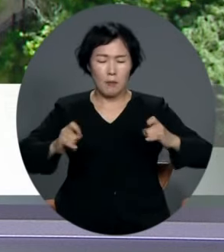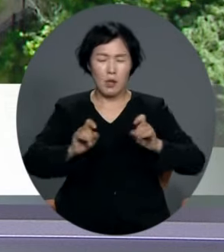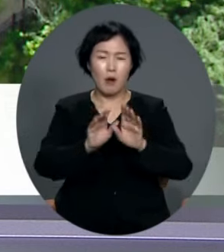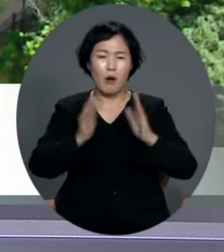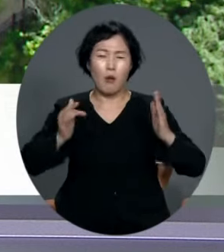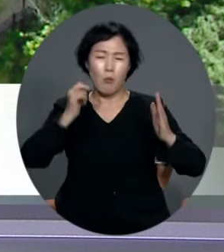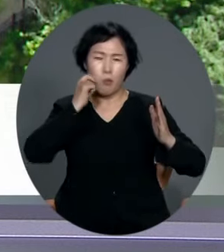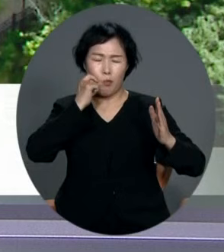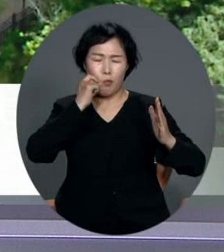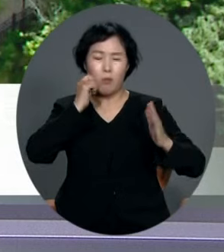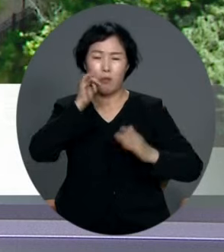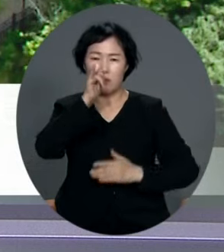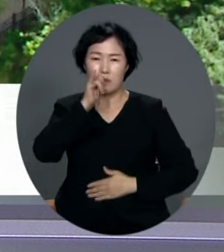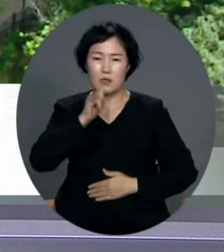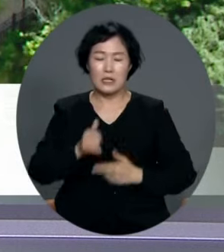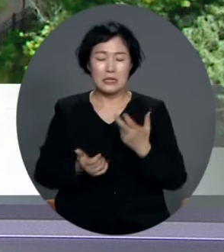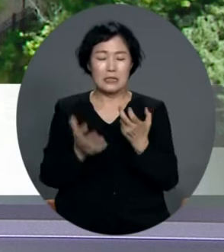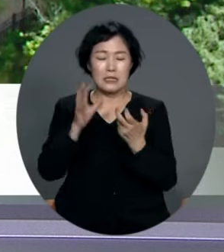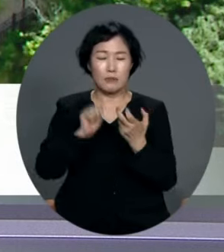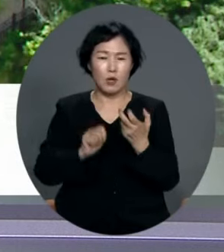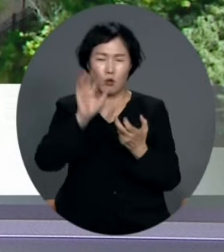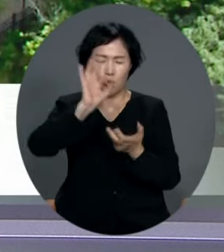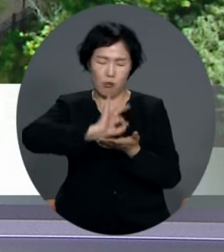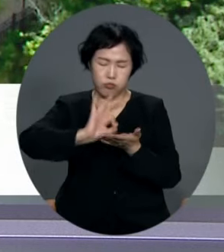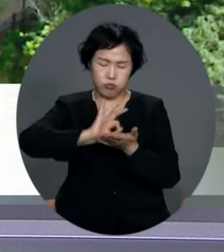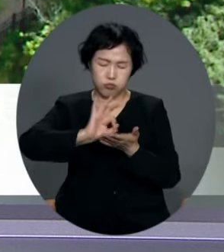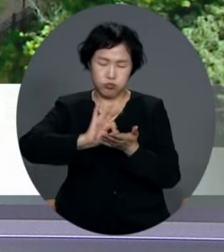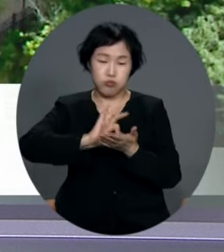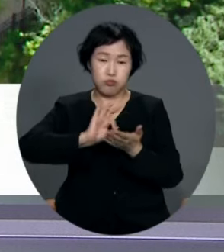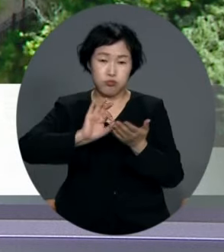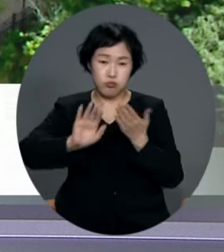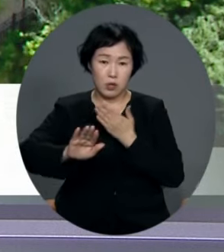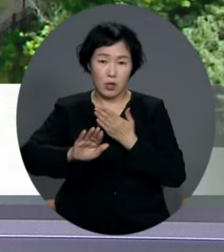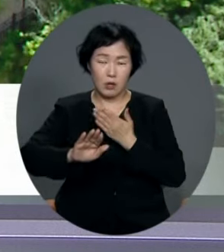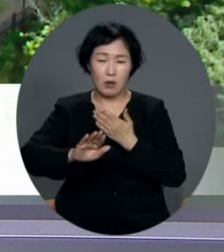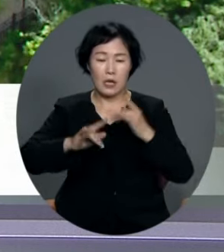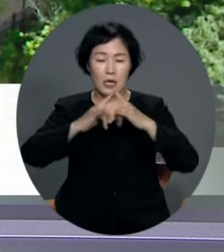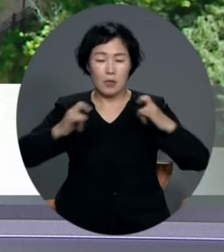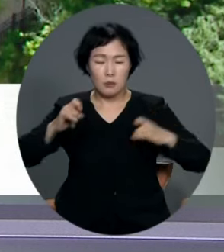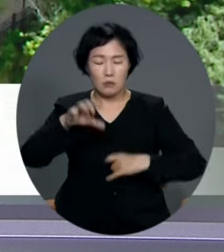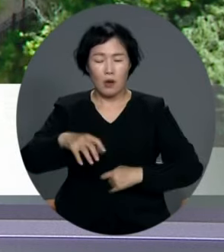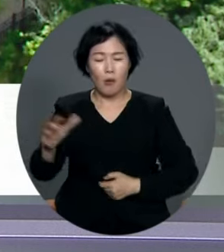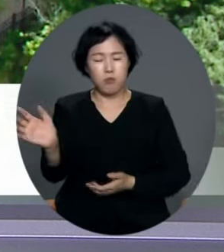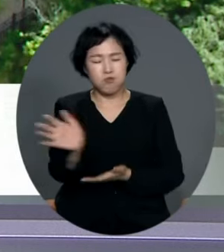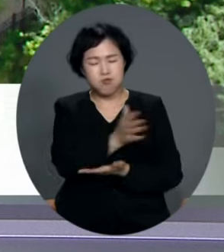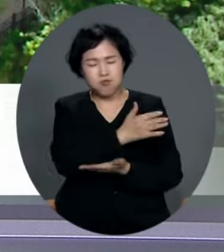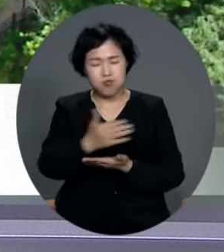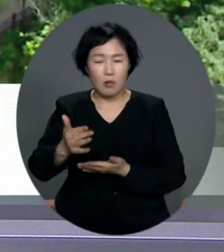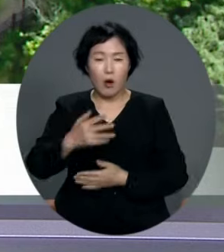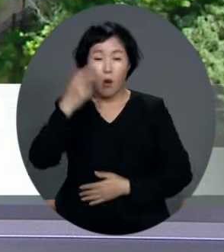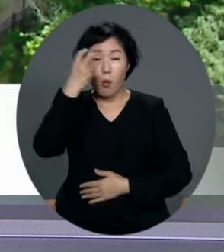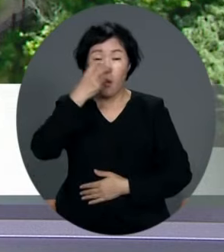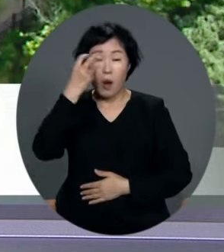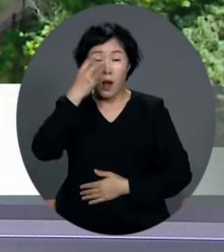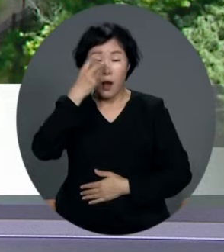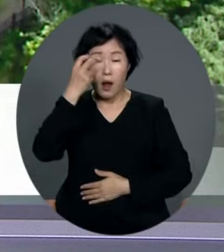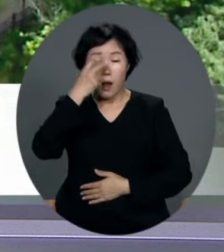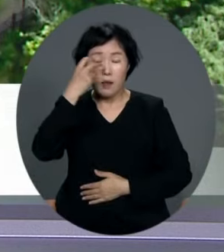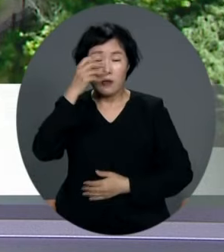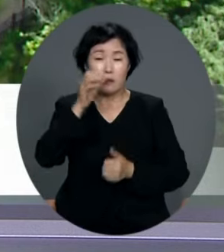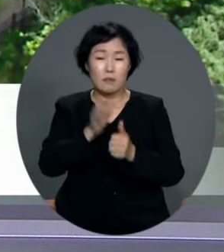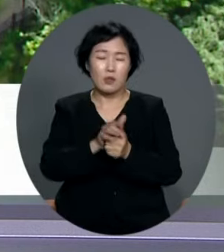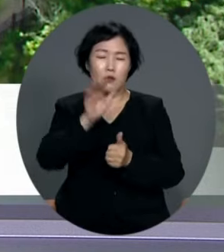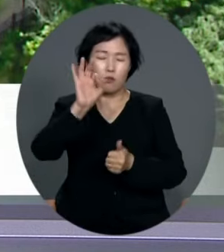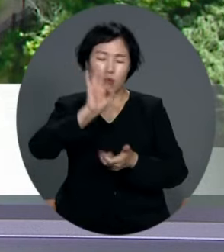캠핑장이 있습니다. 70억 원이 넘는 사업비가 투입됐는데 텅 빈 캠핑장 시설을 관리하기 위해서 혈세가